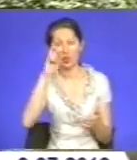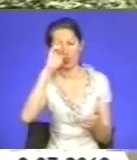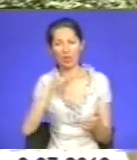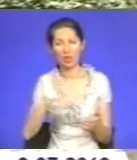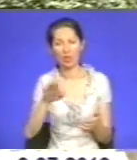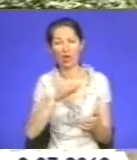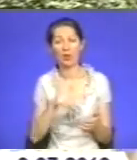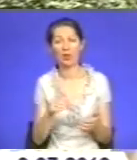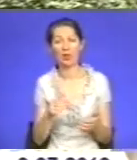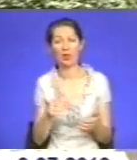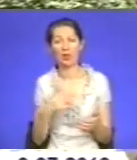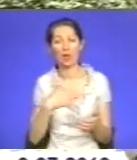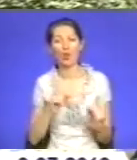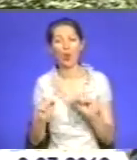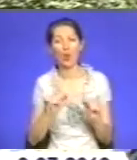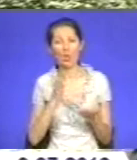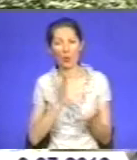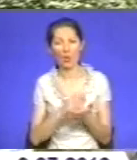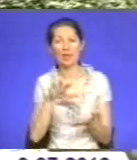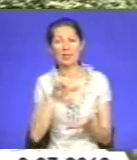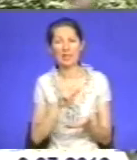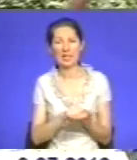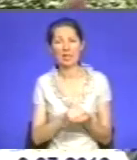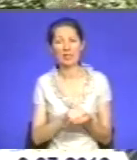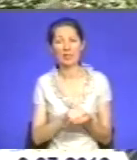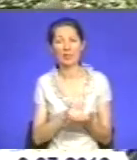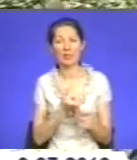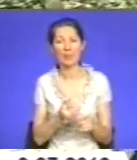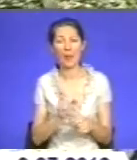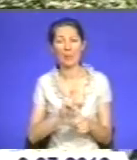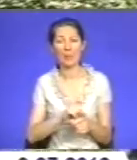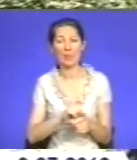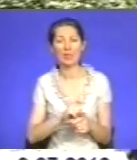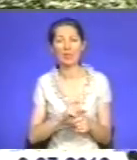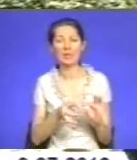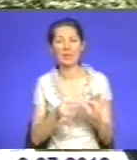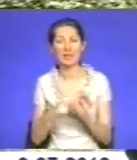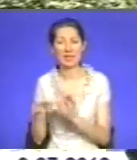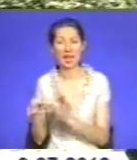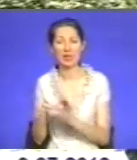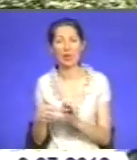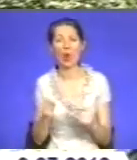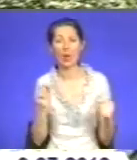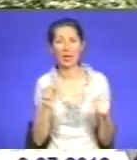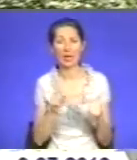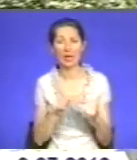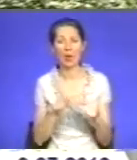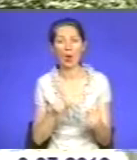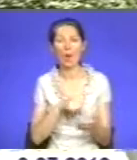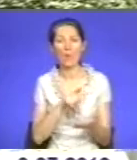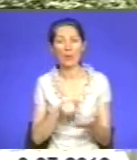наш уряд, мають зайнятися більш детально, конкретно по